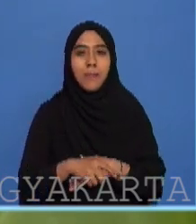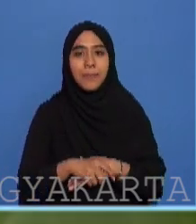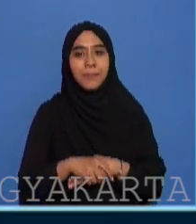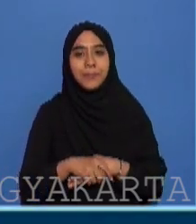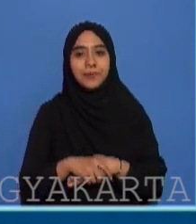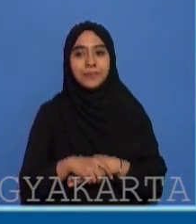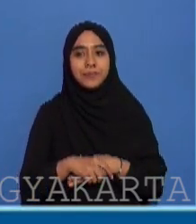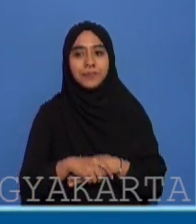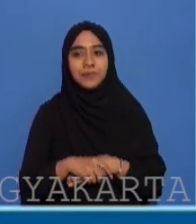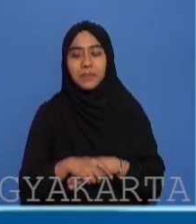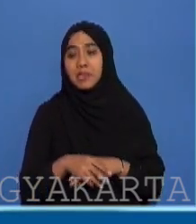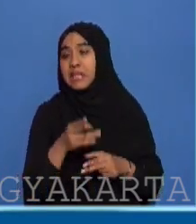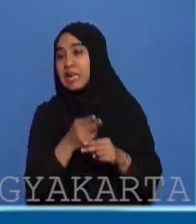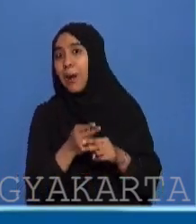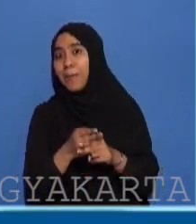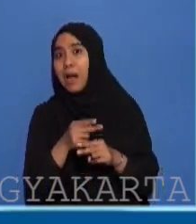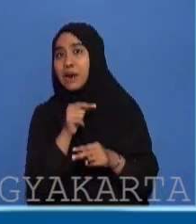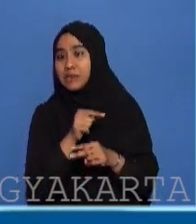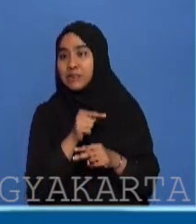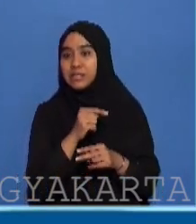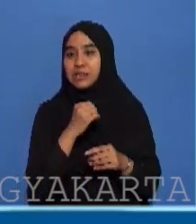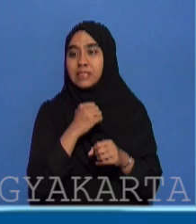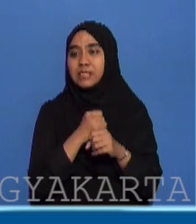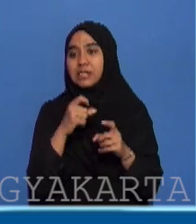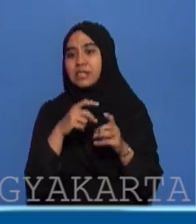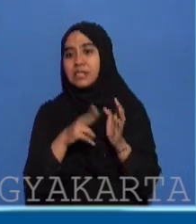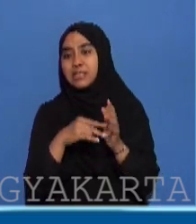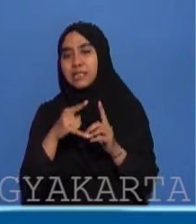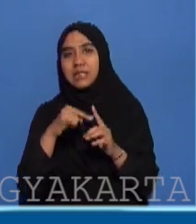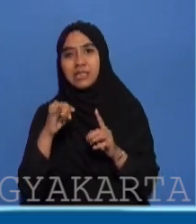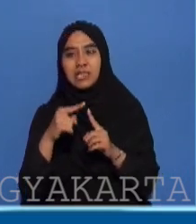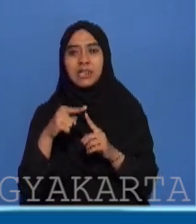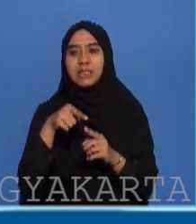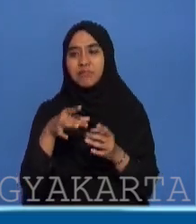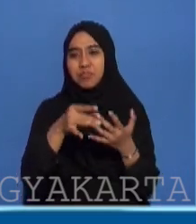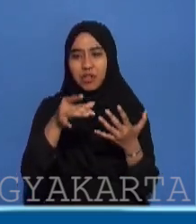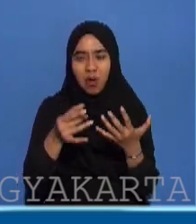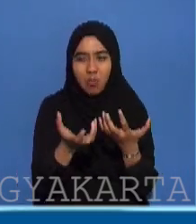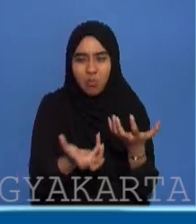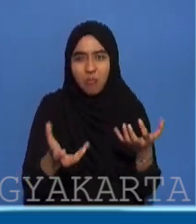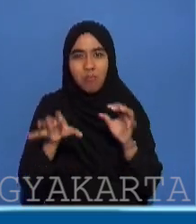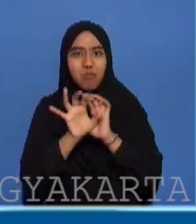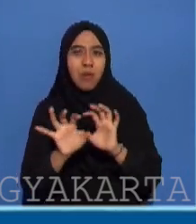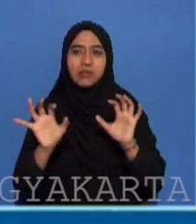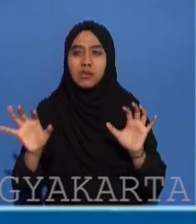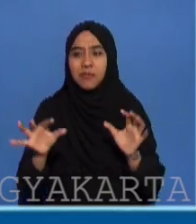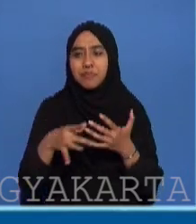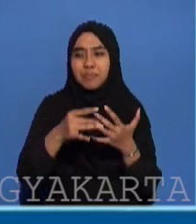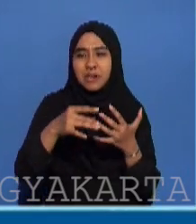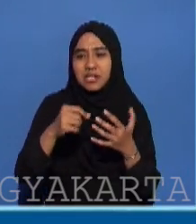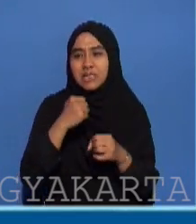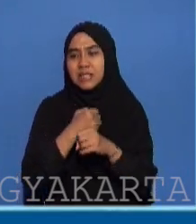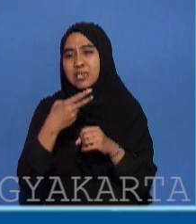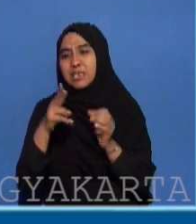Naminipun genitri. Genitri menika kathah jinisipun, salah setunggalipun jinis genitri